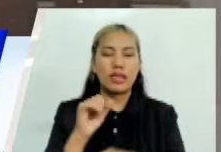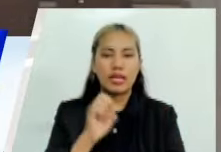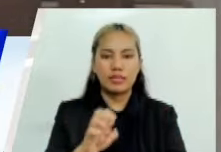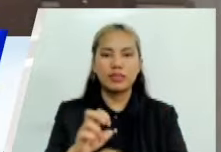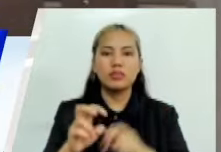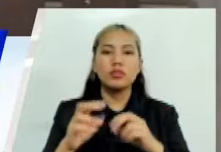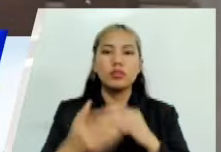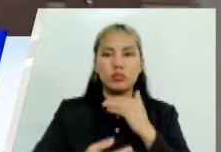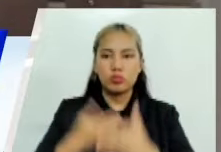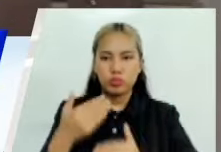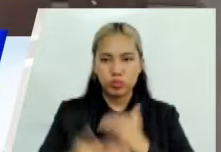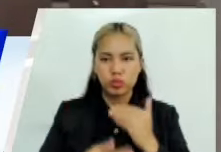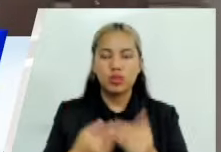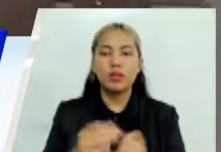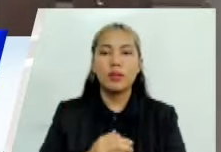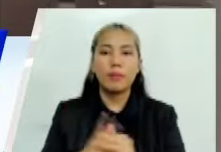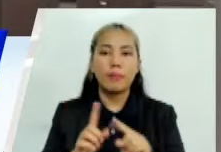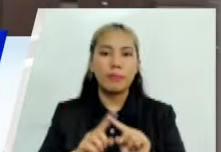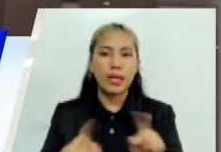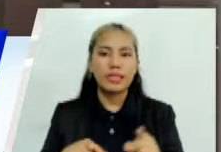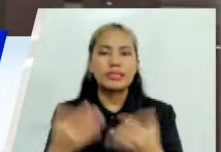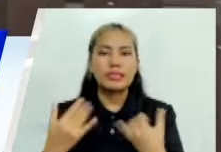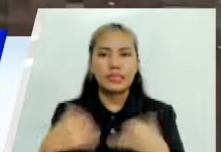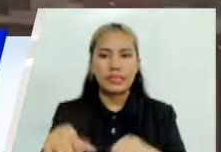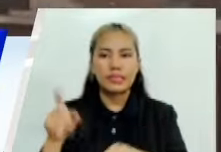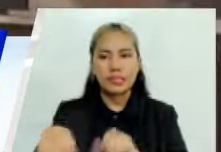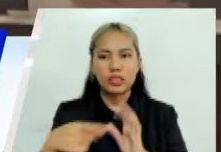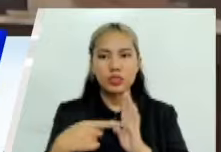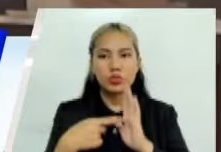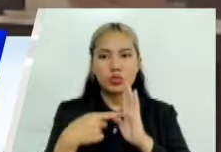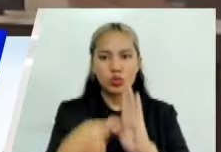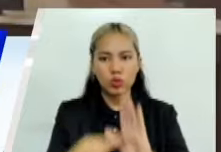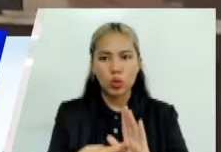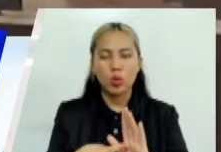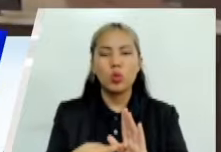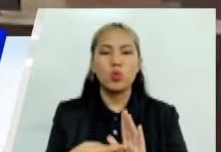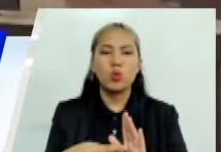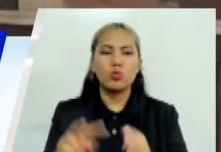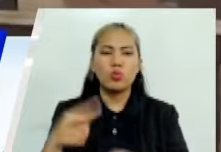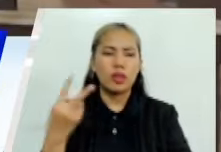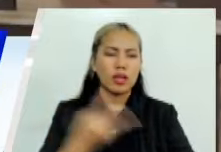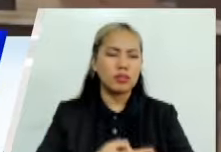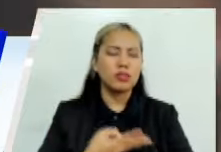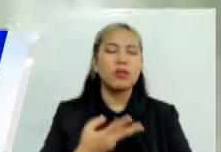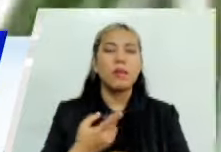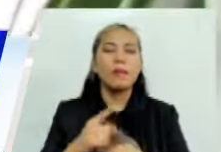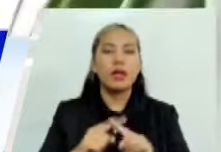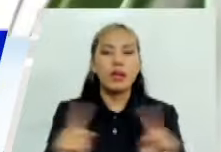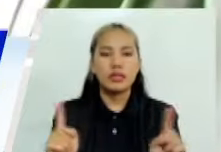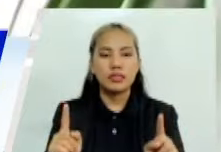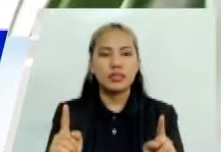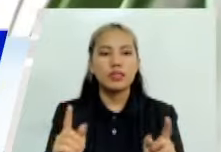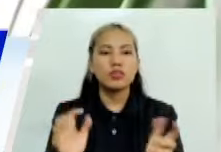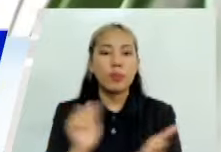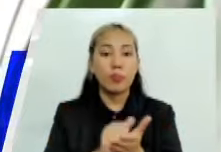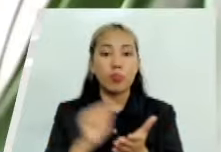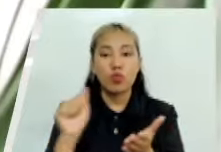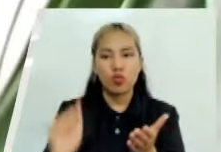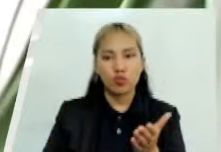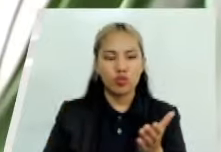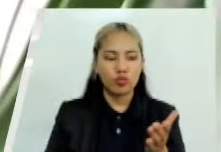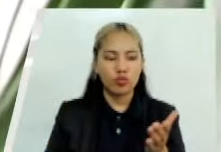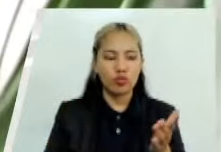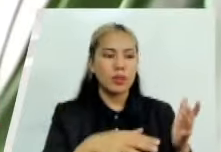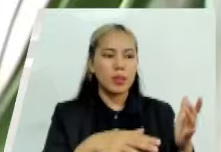Bagamat kailangan pa magpakita sa korte roon kada dalawang araw, binawi na ang pagkaka-house arrest sa kanya. Meron po tayong